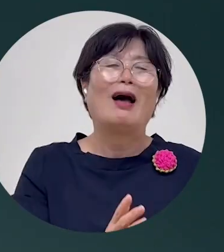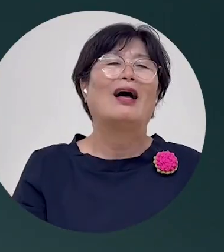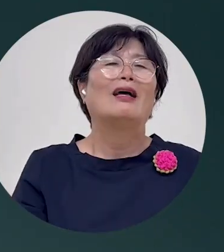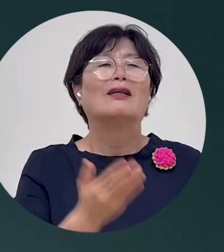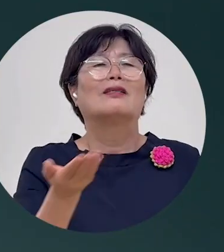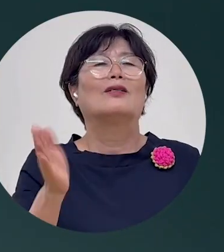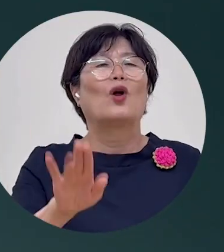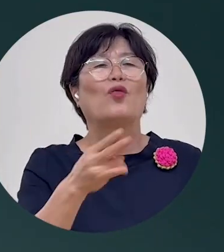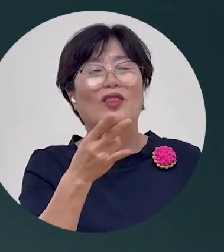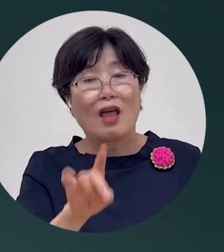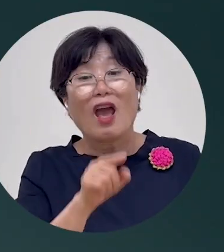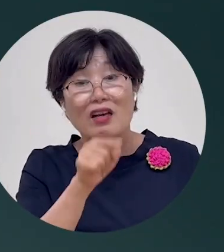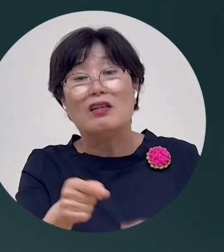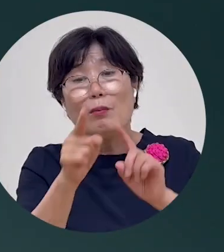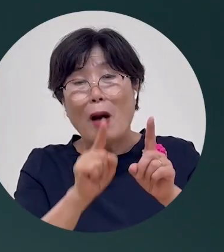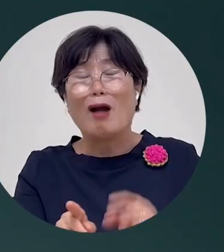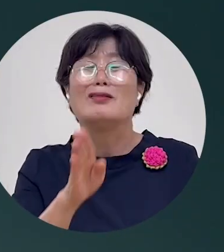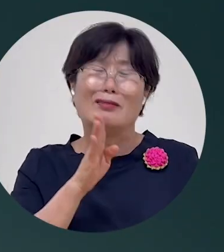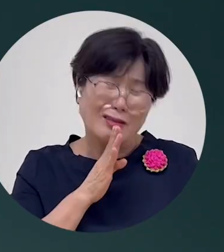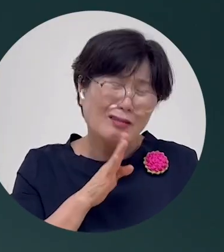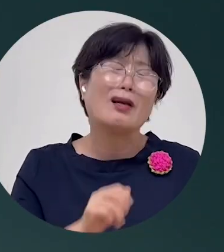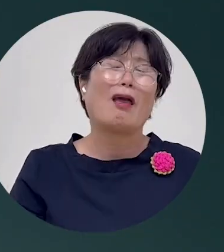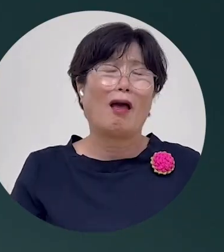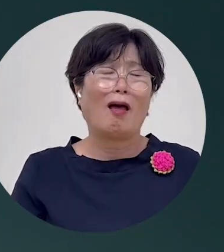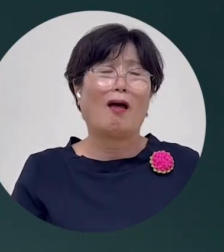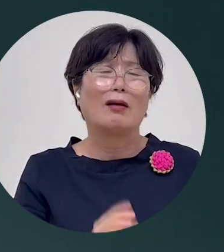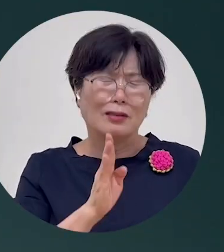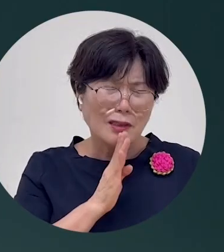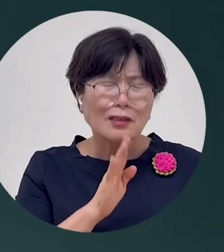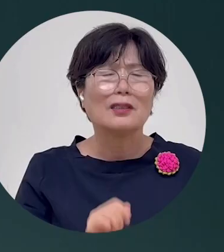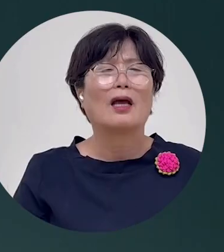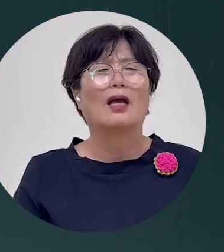말이 사실이에요, 사실 아니에요? 사실이에요.